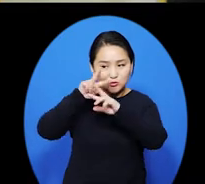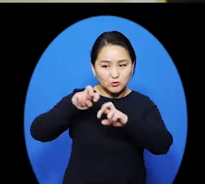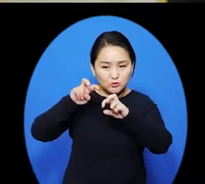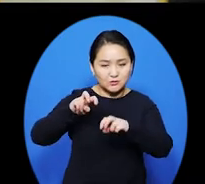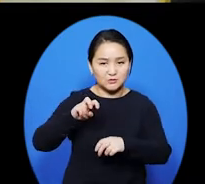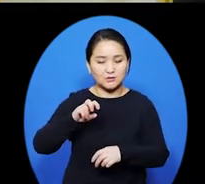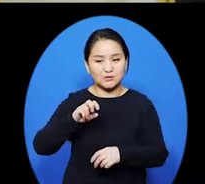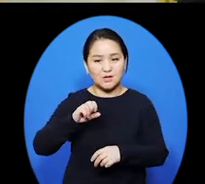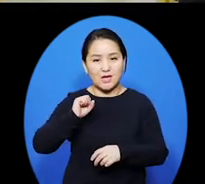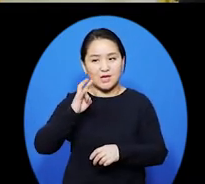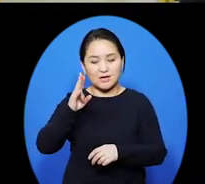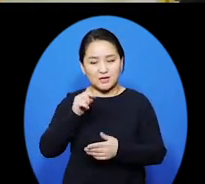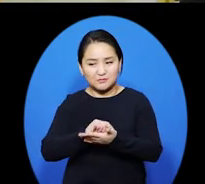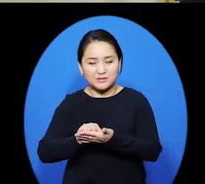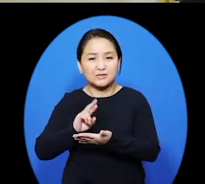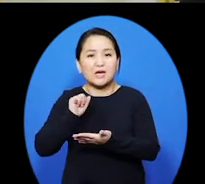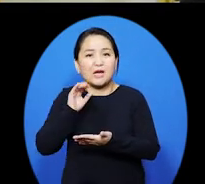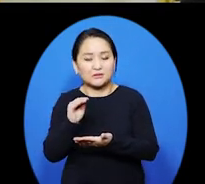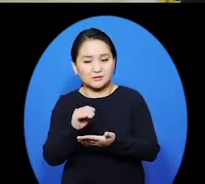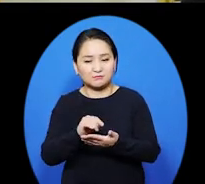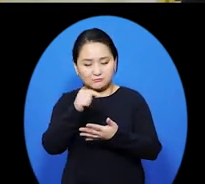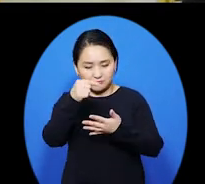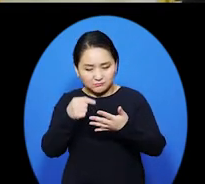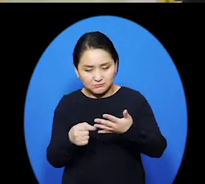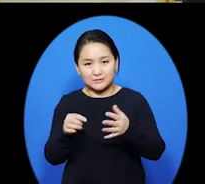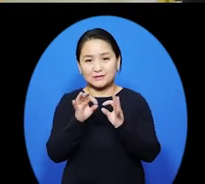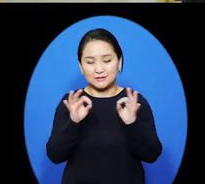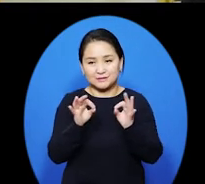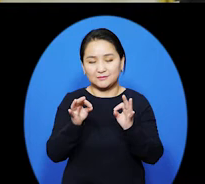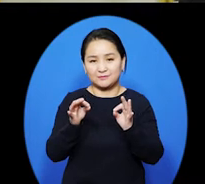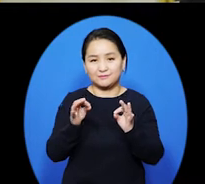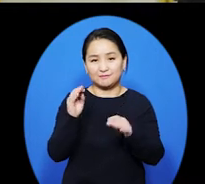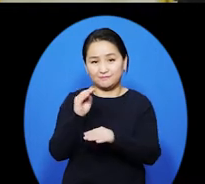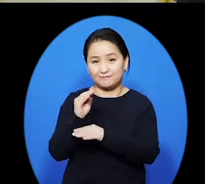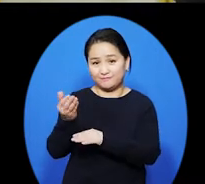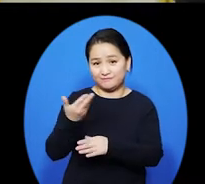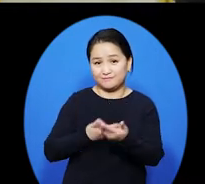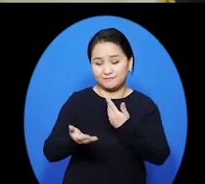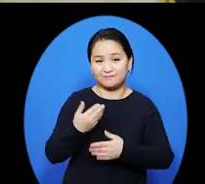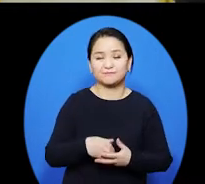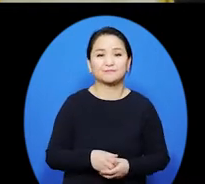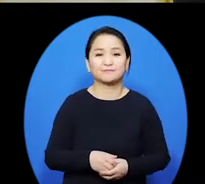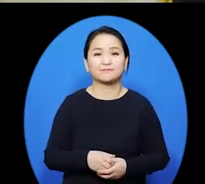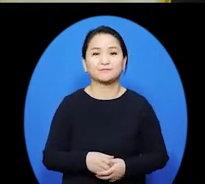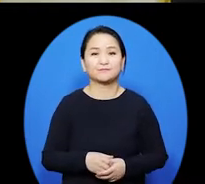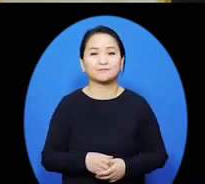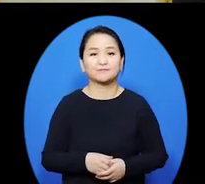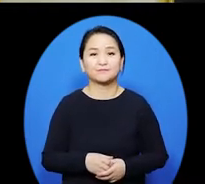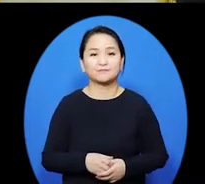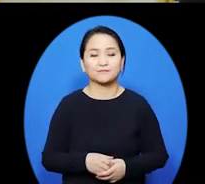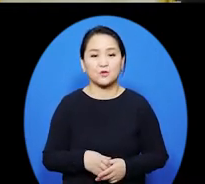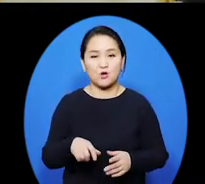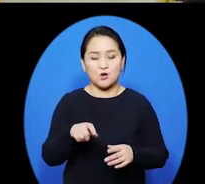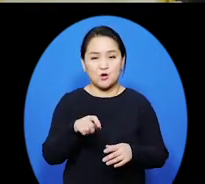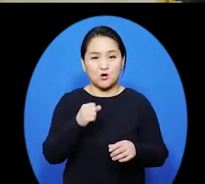онцлогийг судалж, анкета яаж өгөх вэ гэд бүх дис дарааллуудыг бас маш сайн зааж гисэн. Түүний дагуу